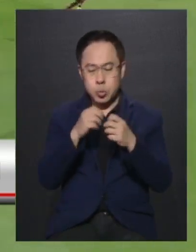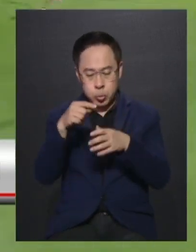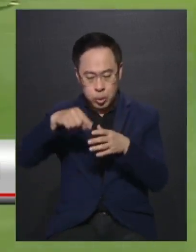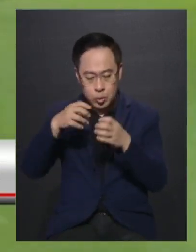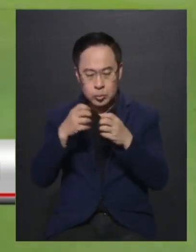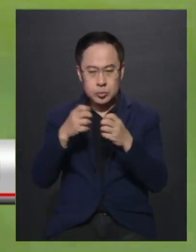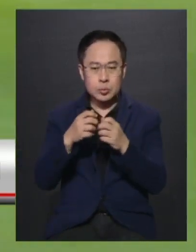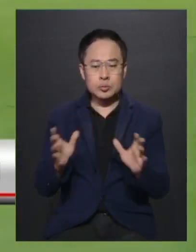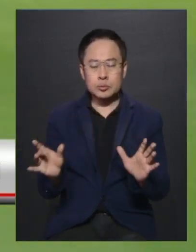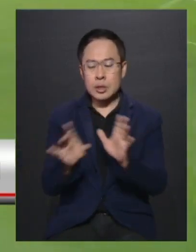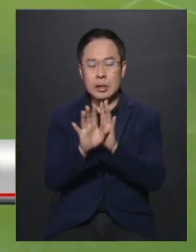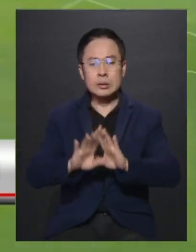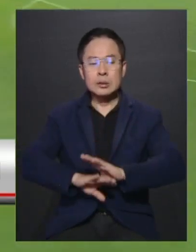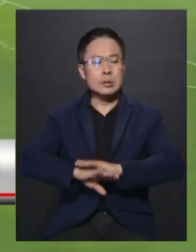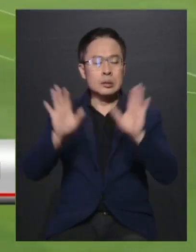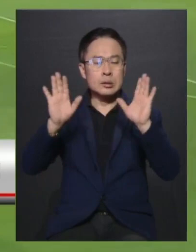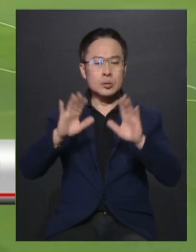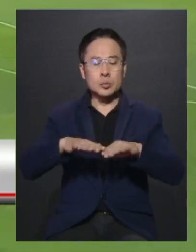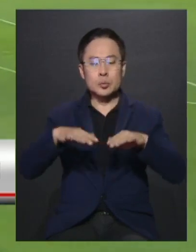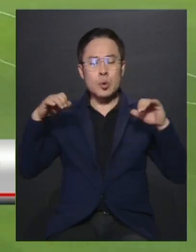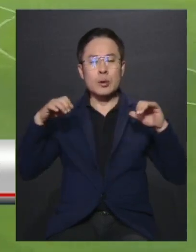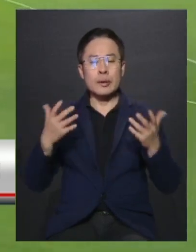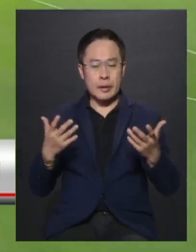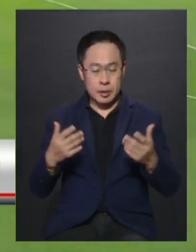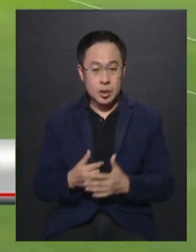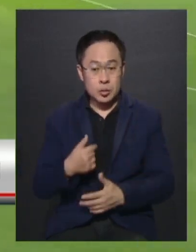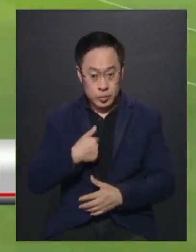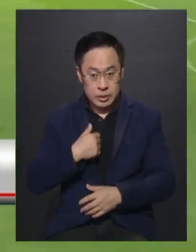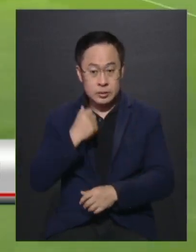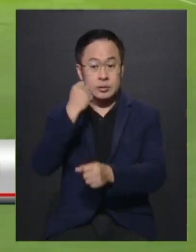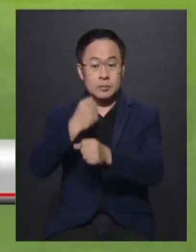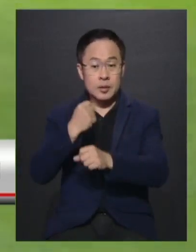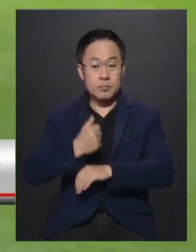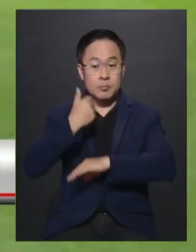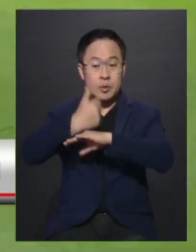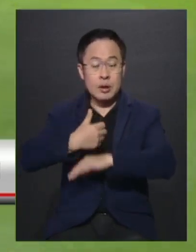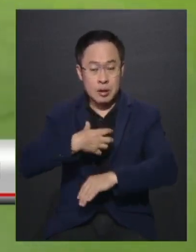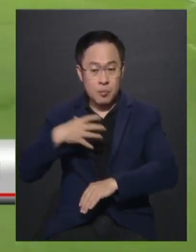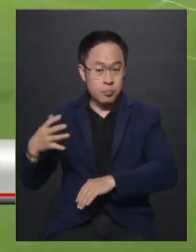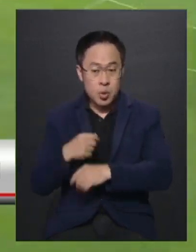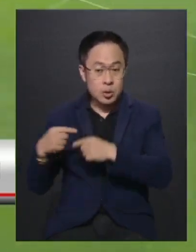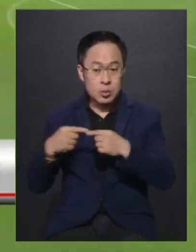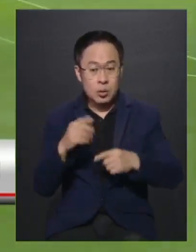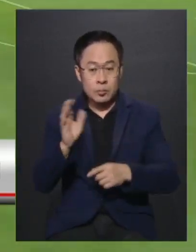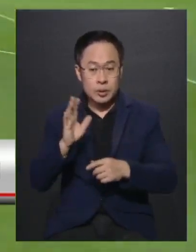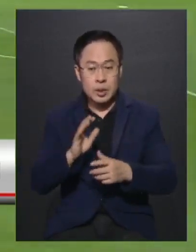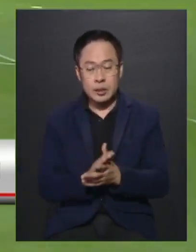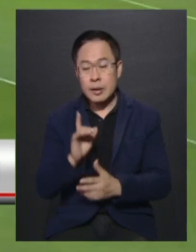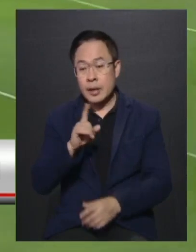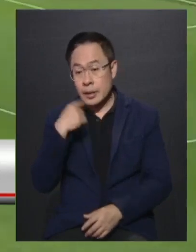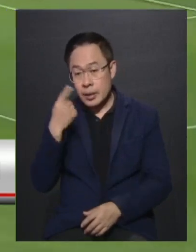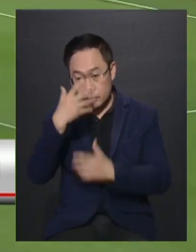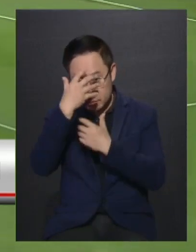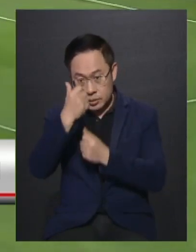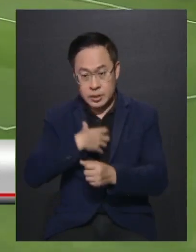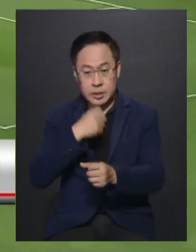ตรูขอยืนยันว่าไม่ได้ยึดติดกับตำแหน่งและเชิญชวนผู้ที่มีความรู้มีศักยภาพเสียสละ